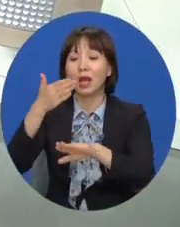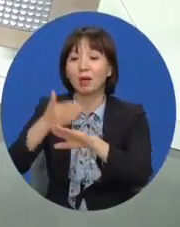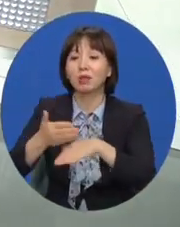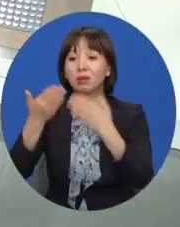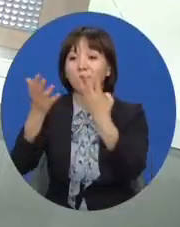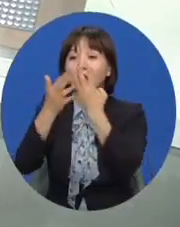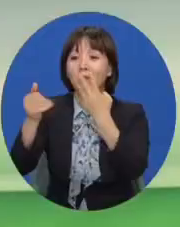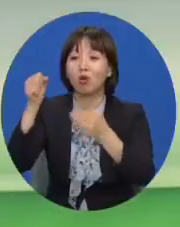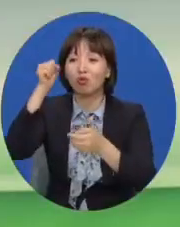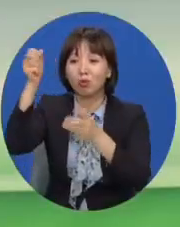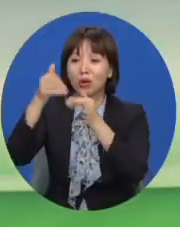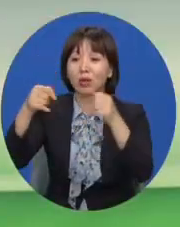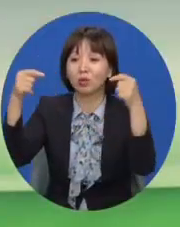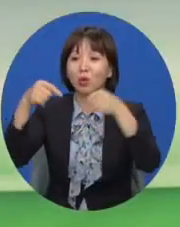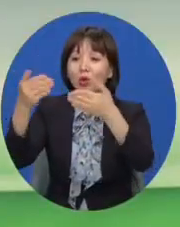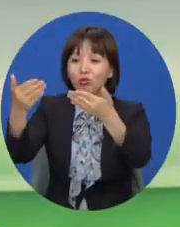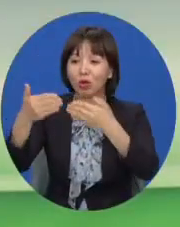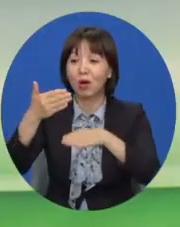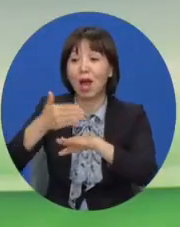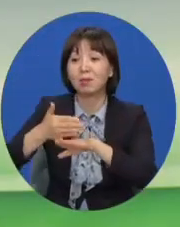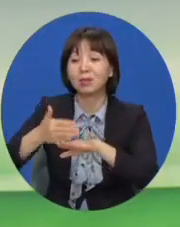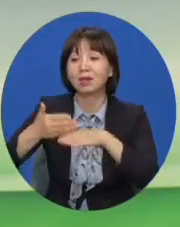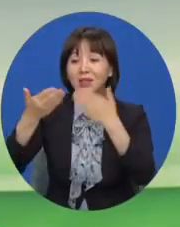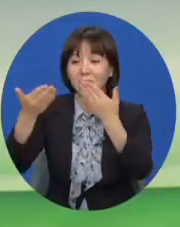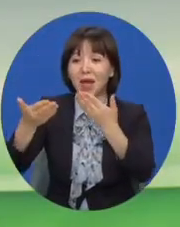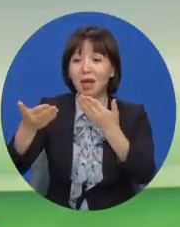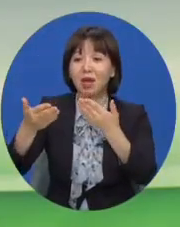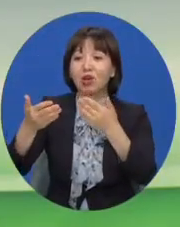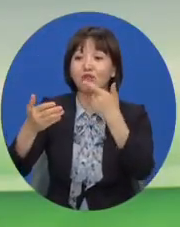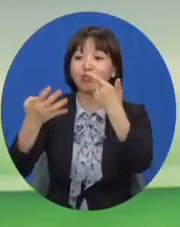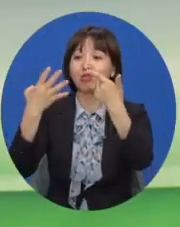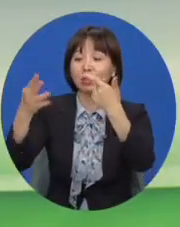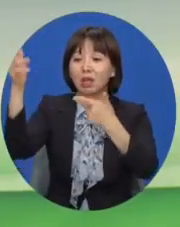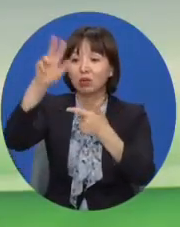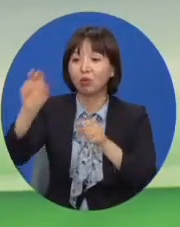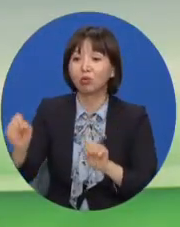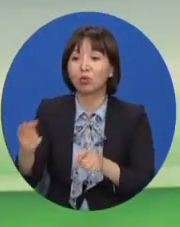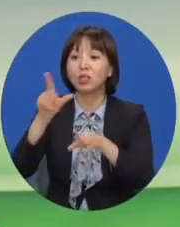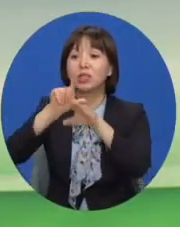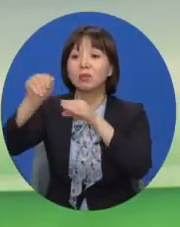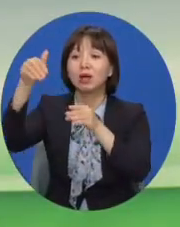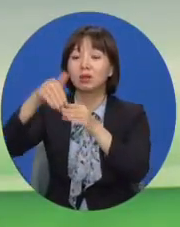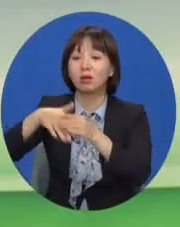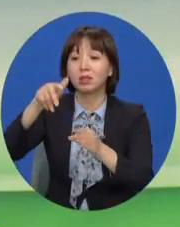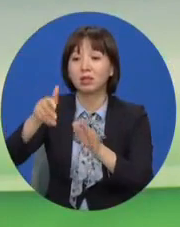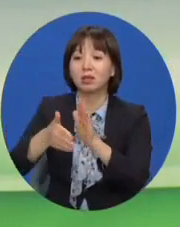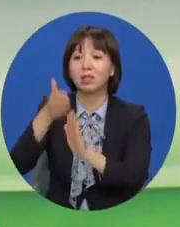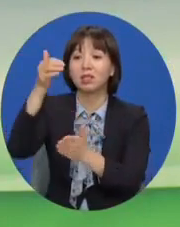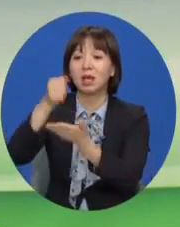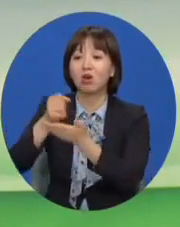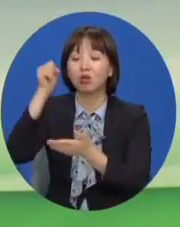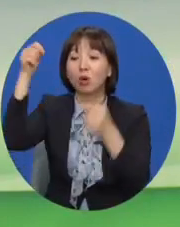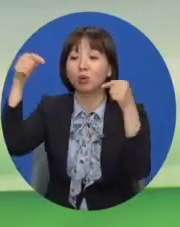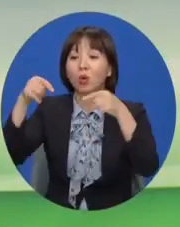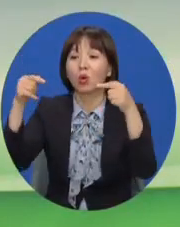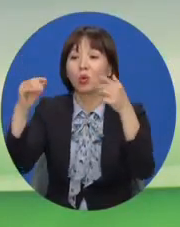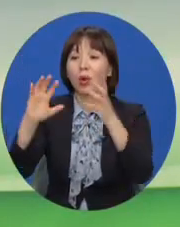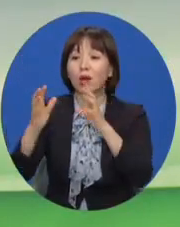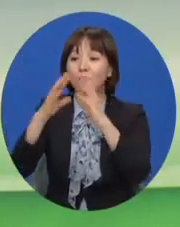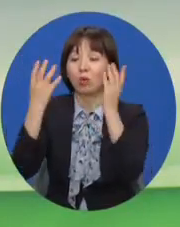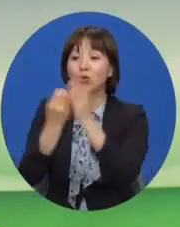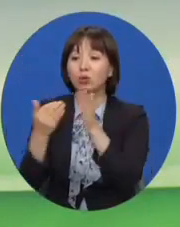분의 후보자 열띤 토론해 주셨는데 감사를 드리죠. 이상으로 6.4 전국동시지방선거 제천시장 후보자 토론회를 마치도록